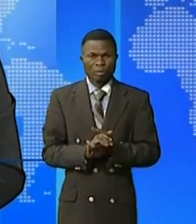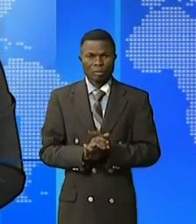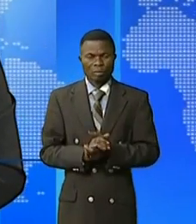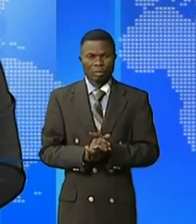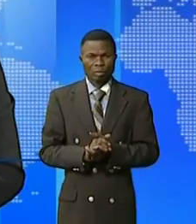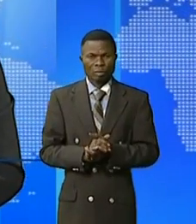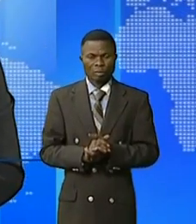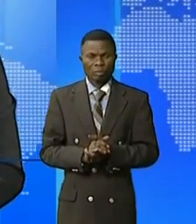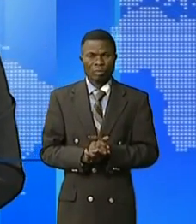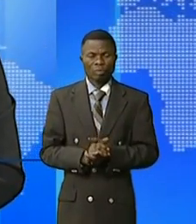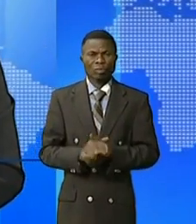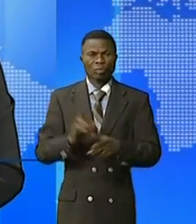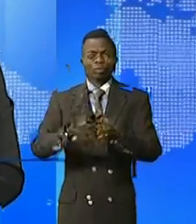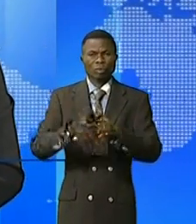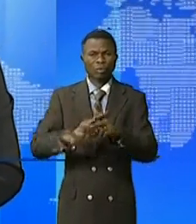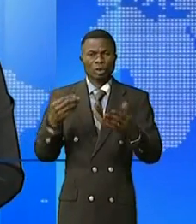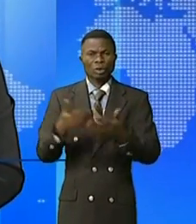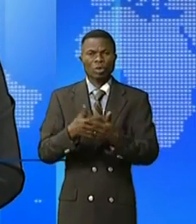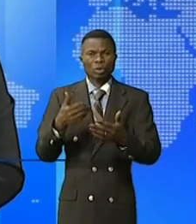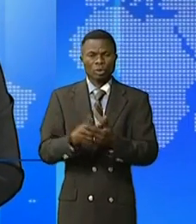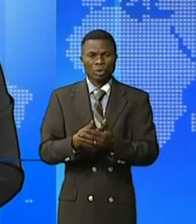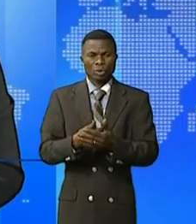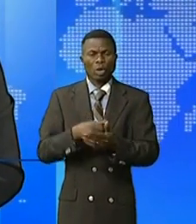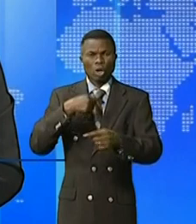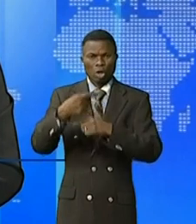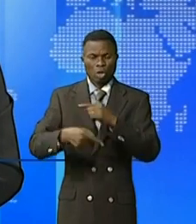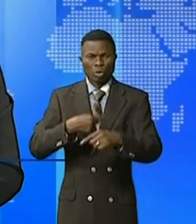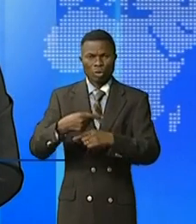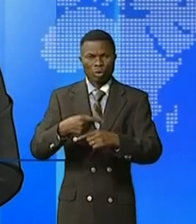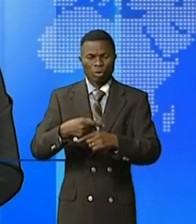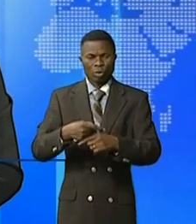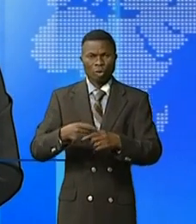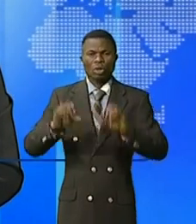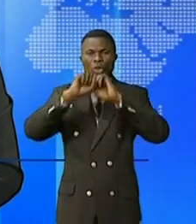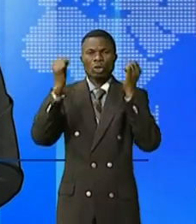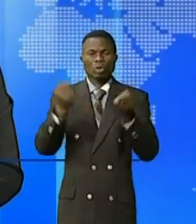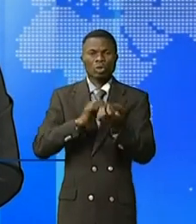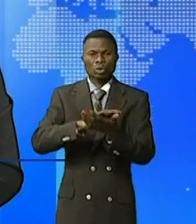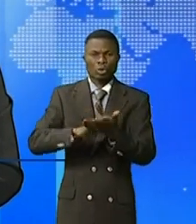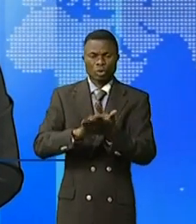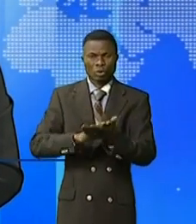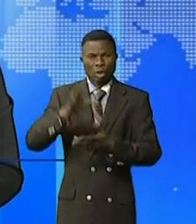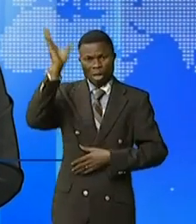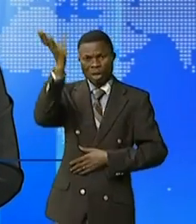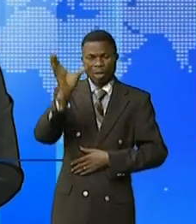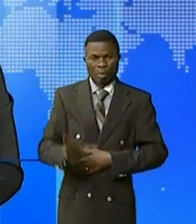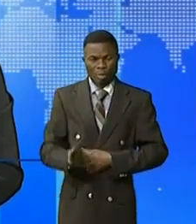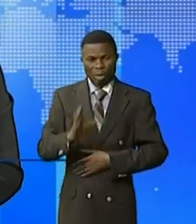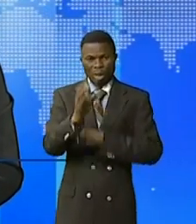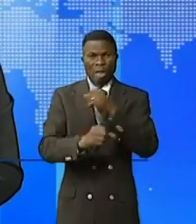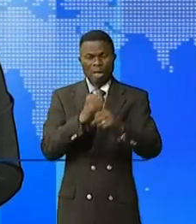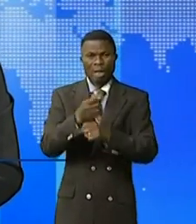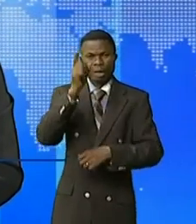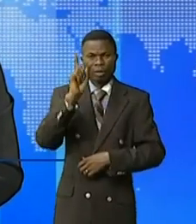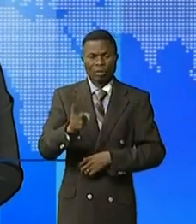Silution, une nouvelle application que vient de lancer la cimenterie d'Alukala à l'occasion de son centenaire. De